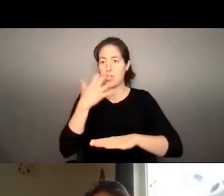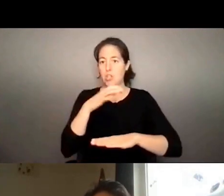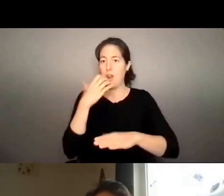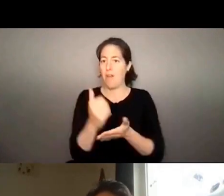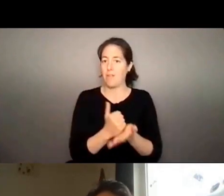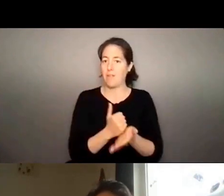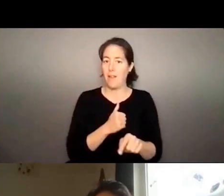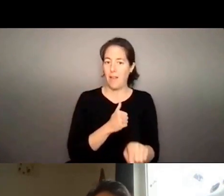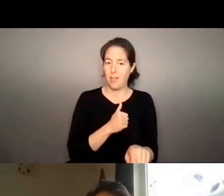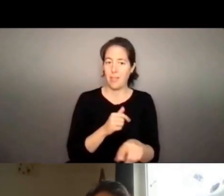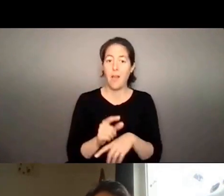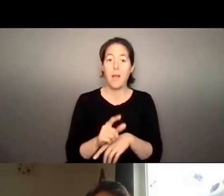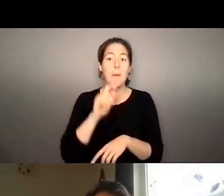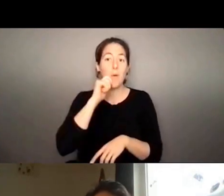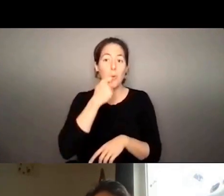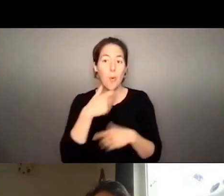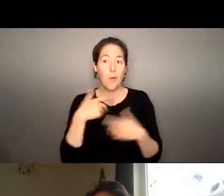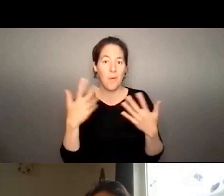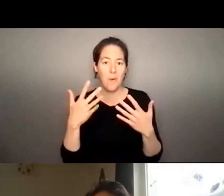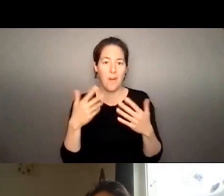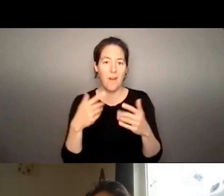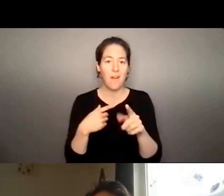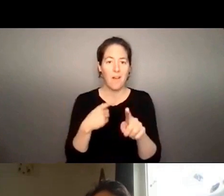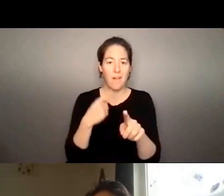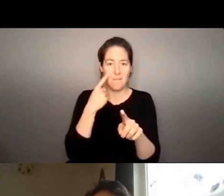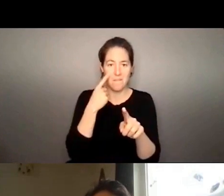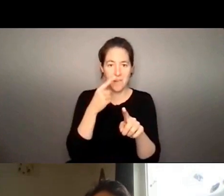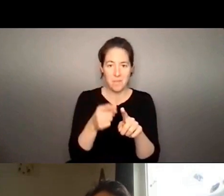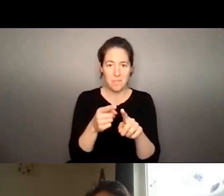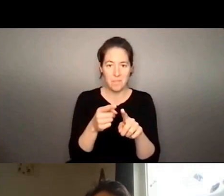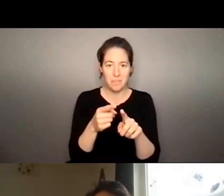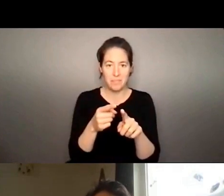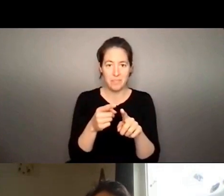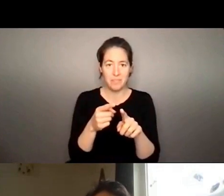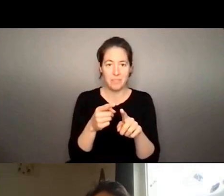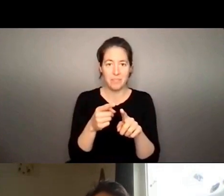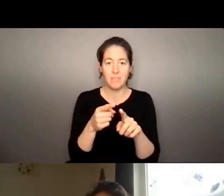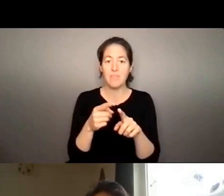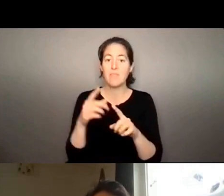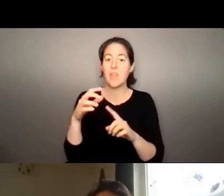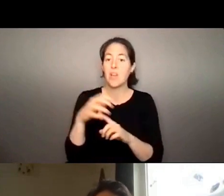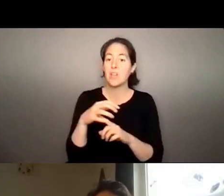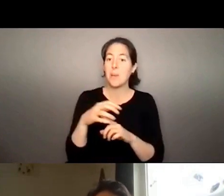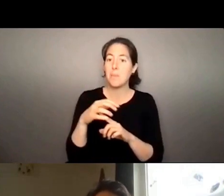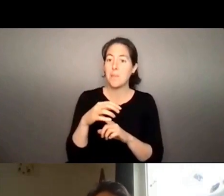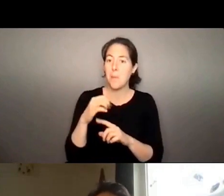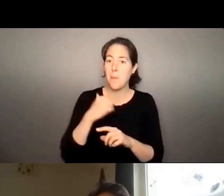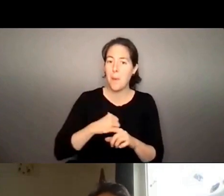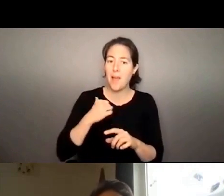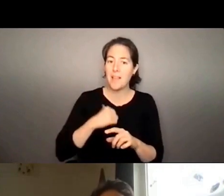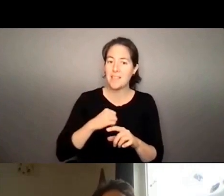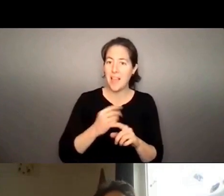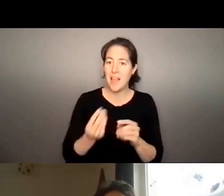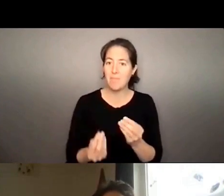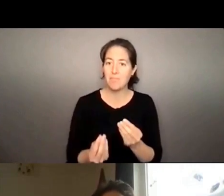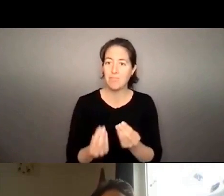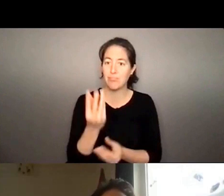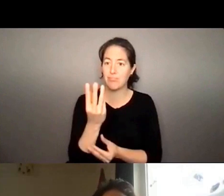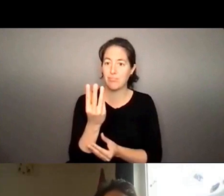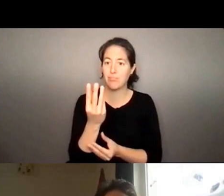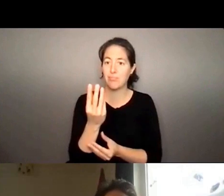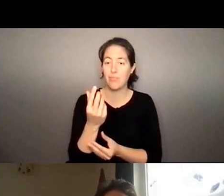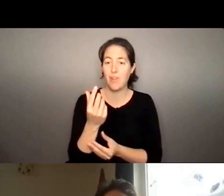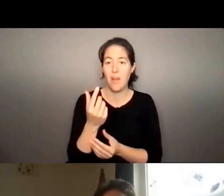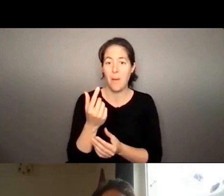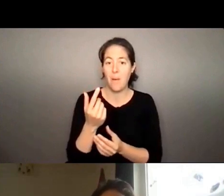là, comme dans du compagnonnage comme ça, c'est que les champignons vont essayer de sortir, ou ils vont prioriser de sortir